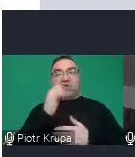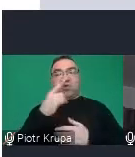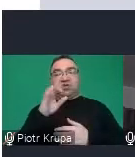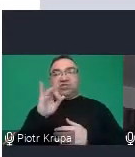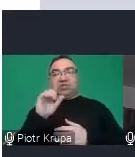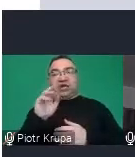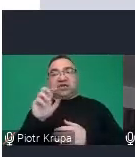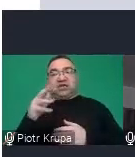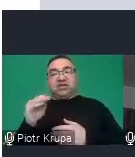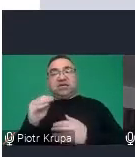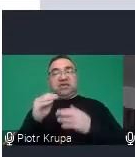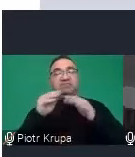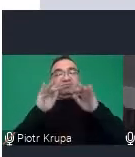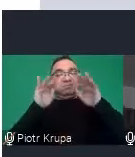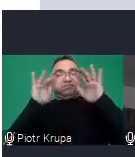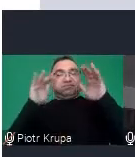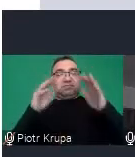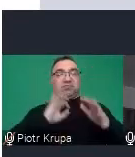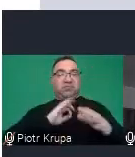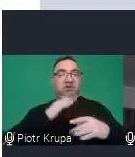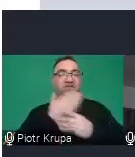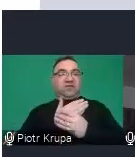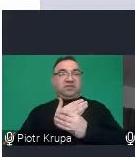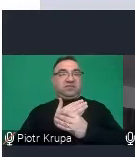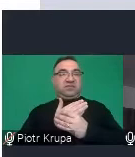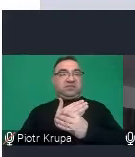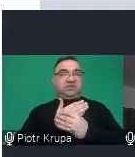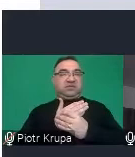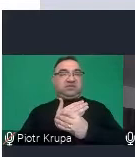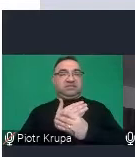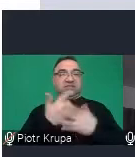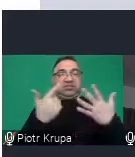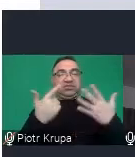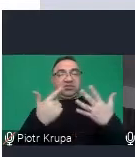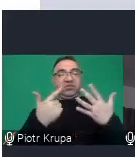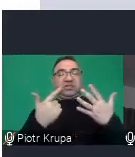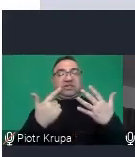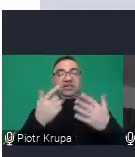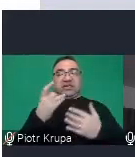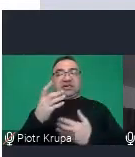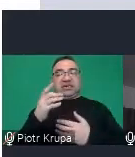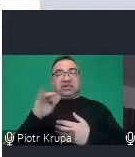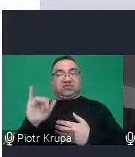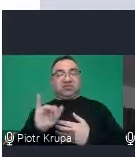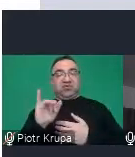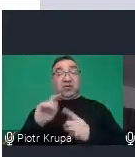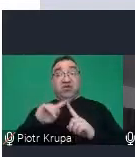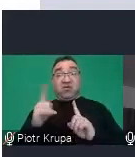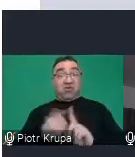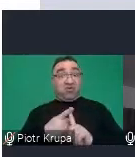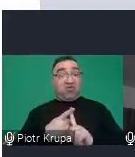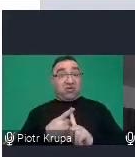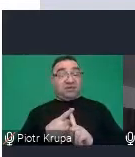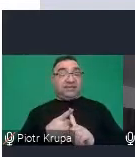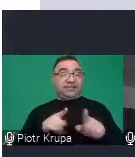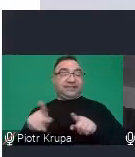naszego przedsiębiorstwa taki koszt w przeliczeniu na 1 gigajoula to jest 7 zł na gigajoula w skali roku,